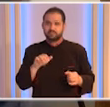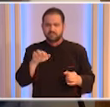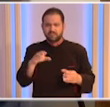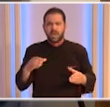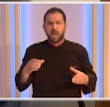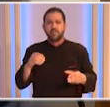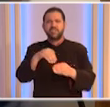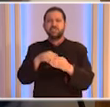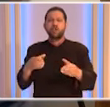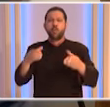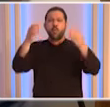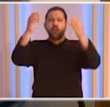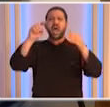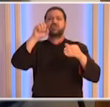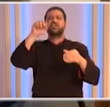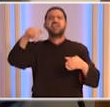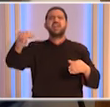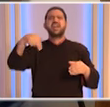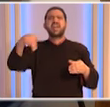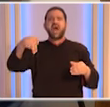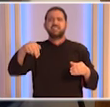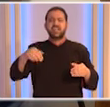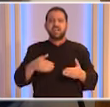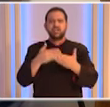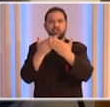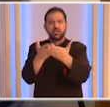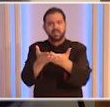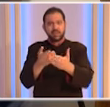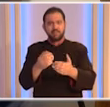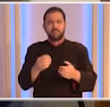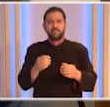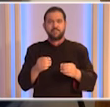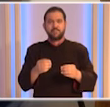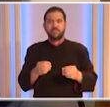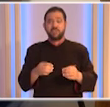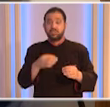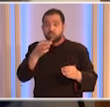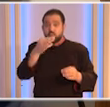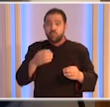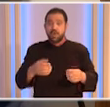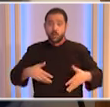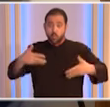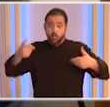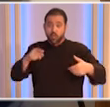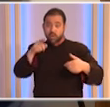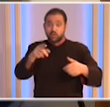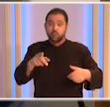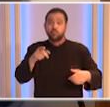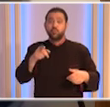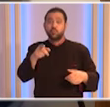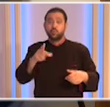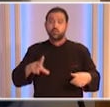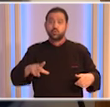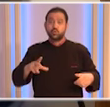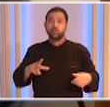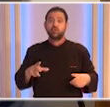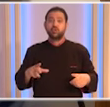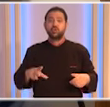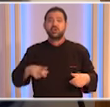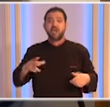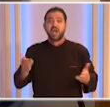în Nazaret și se adresează către Sfântul Acela: bucură-te tu, ceea ce ești plină de dar, ceea ce